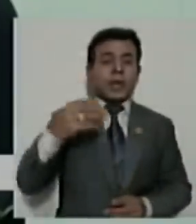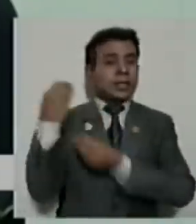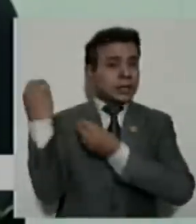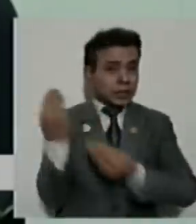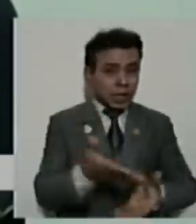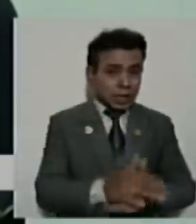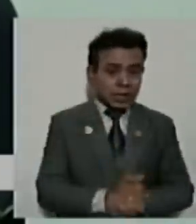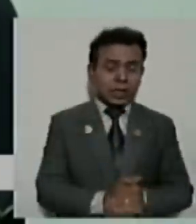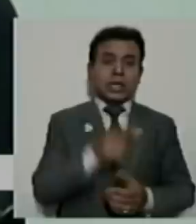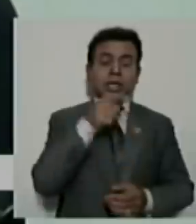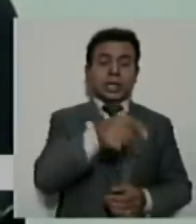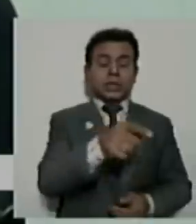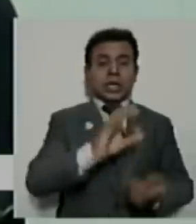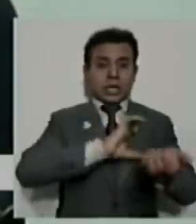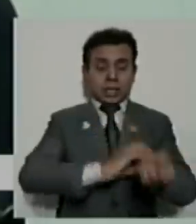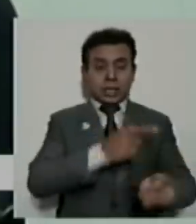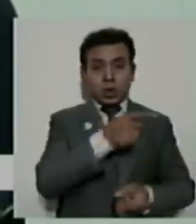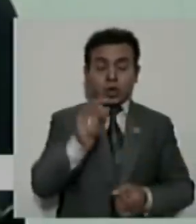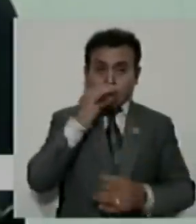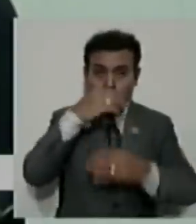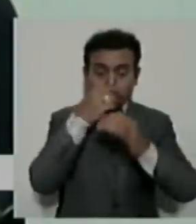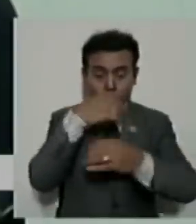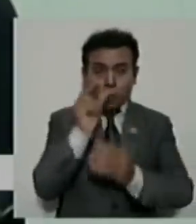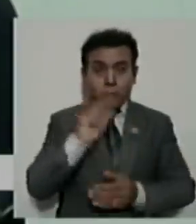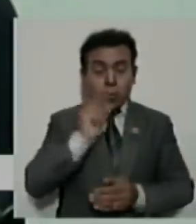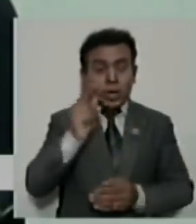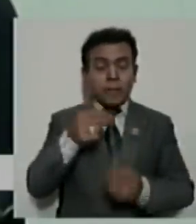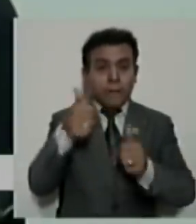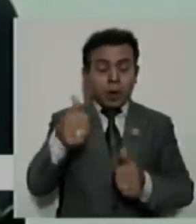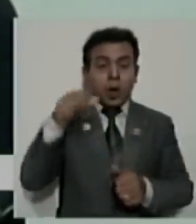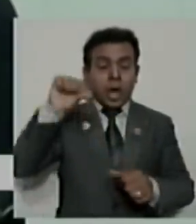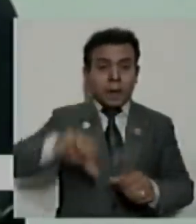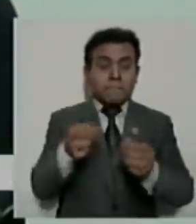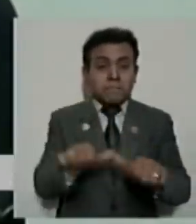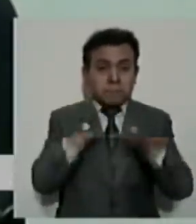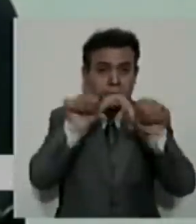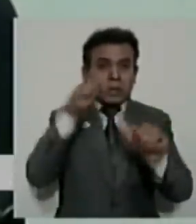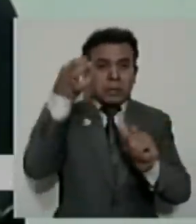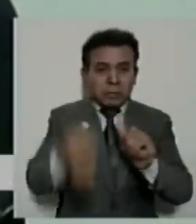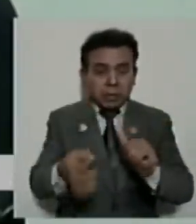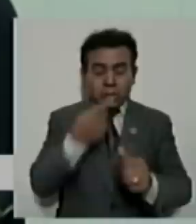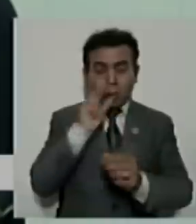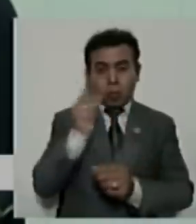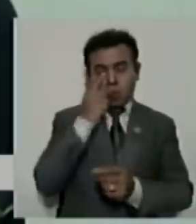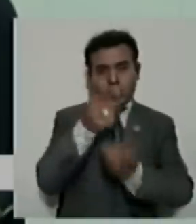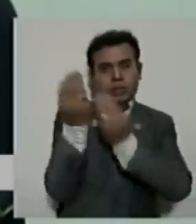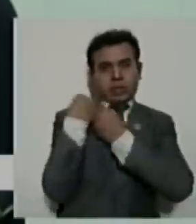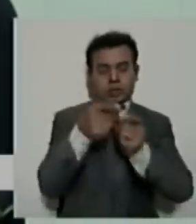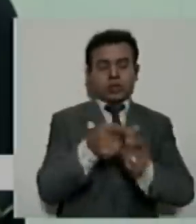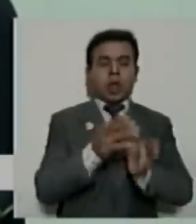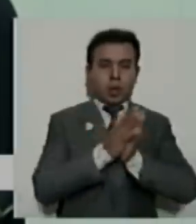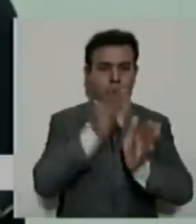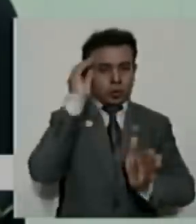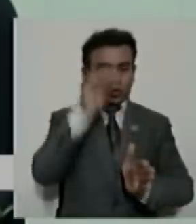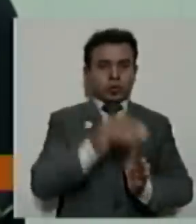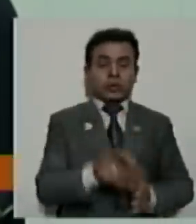করে। কেন্দ্রীয় ঔষধাগার সবসময় আমাদের জন্য প্রস্তুত দেশের এই কোভিড সংক্রমণে অগ্রণী ভূমিকা পালন করার